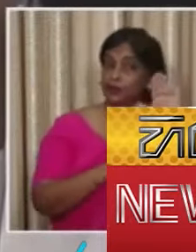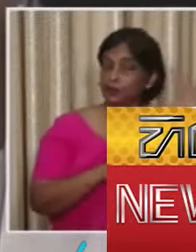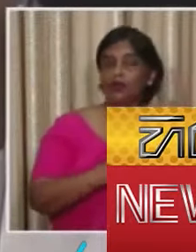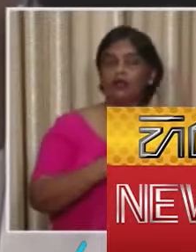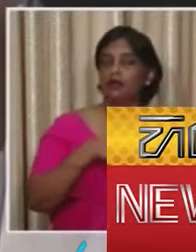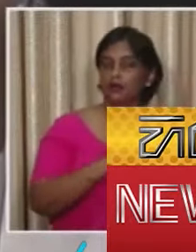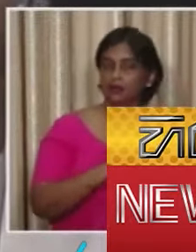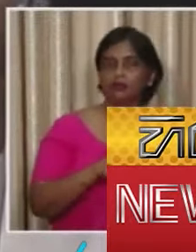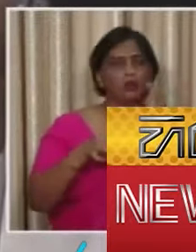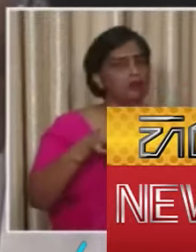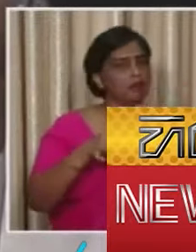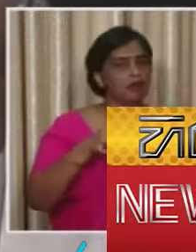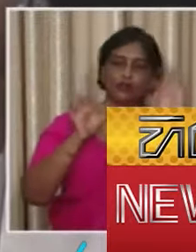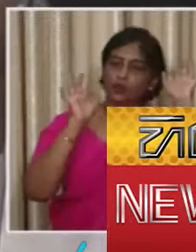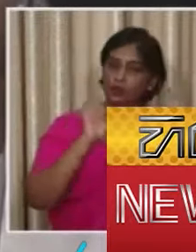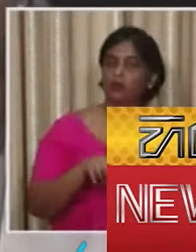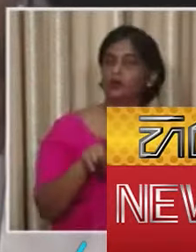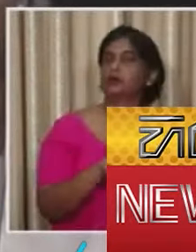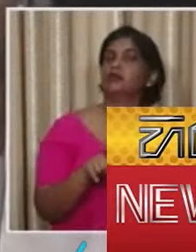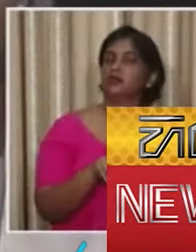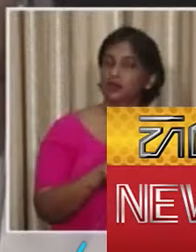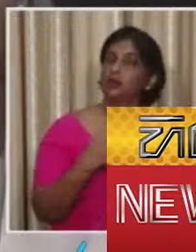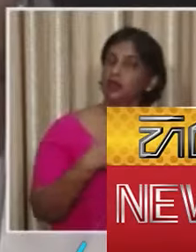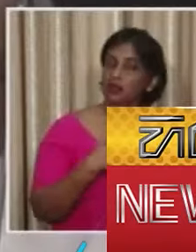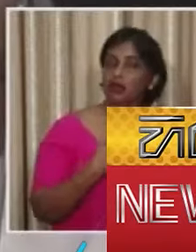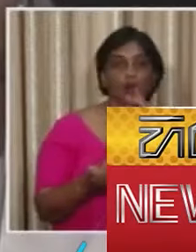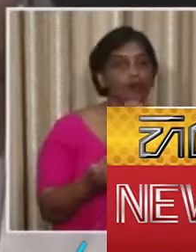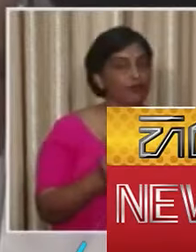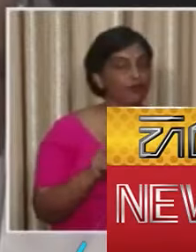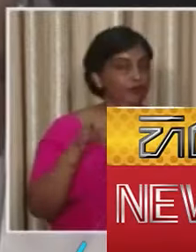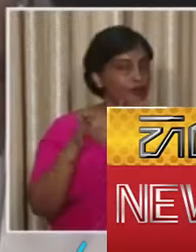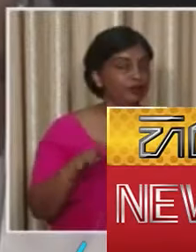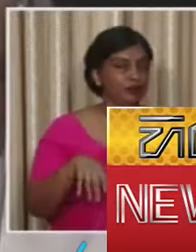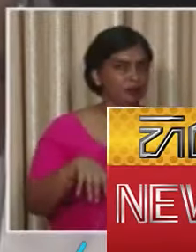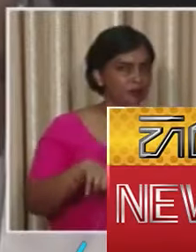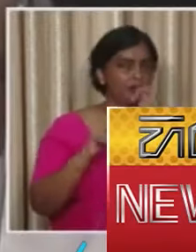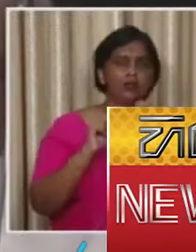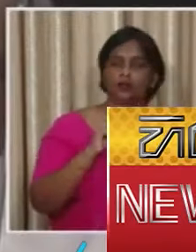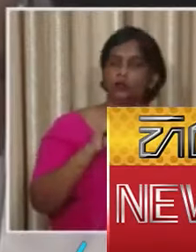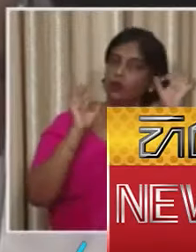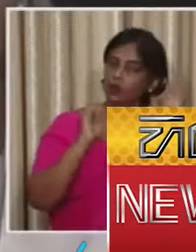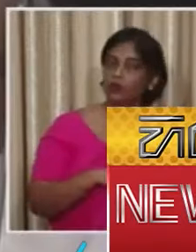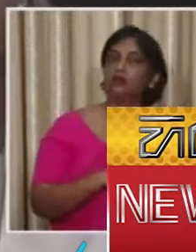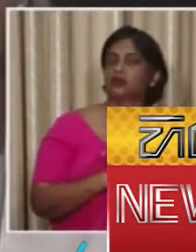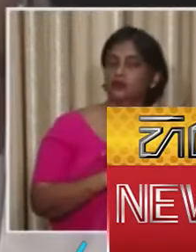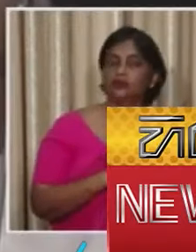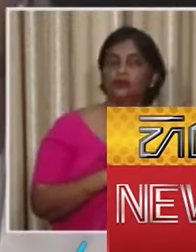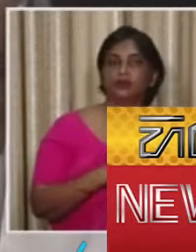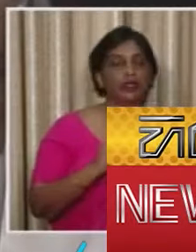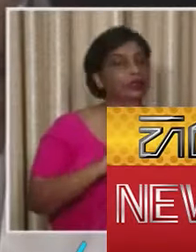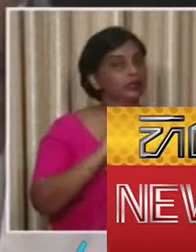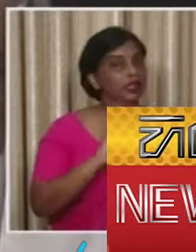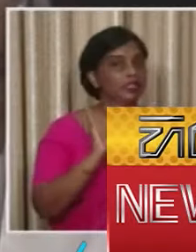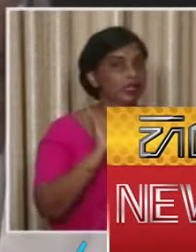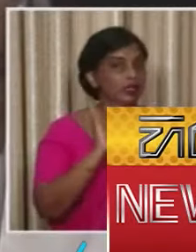ආයතනවලට ප්‍රශ්න ඇති නොවන ආකාරයට වගේම අපේ තැන්පත්කරුවන් අවධානමකට ලක් නොවන ආකාරයට තමයි අප දේශීය